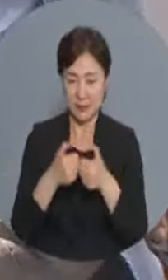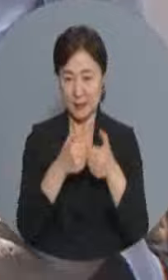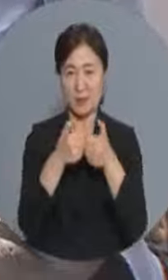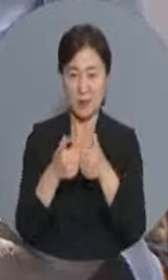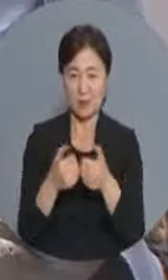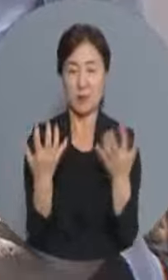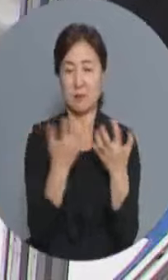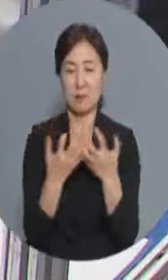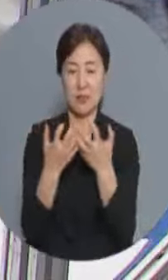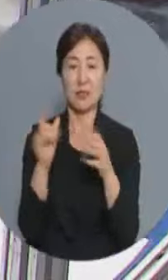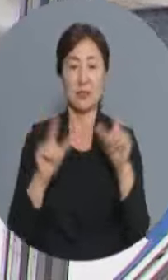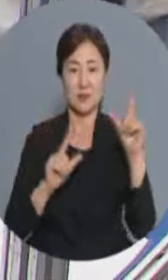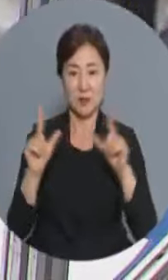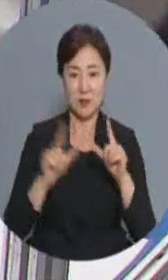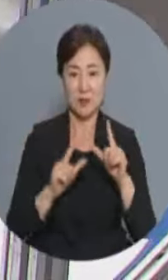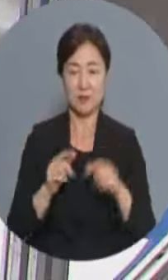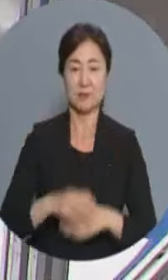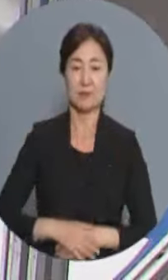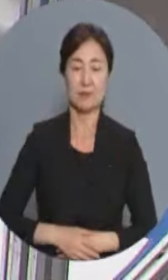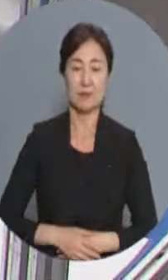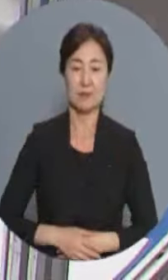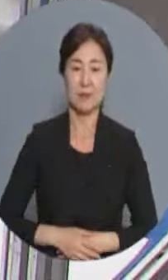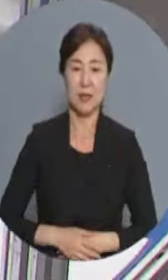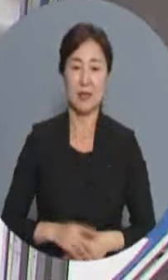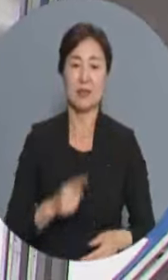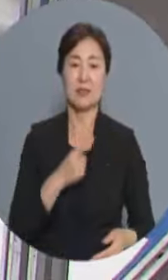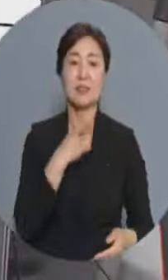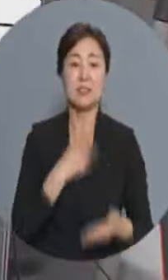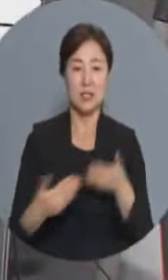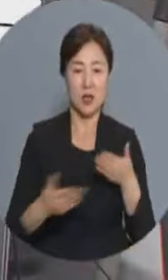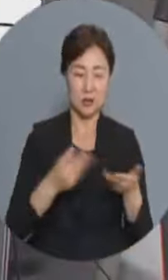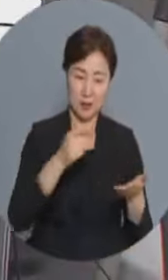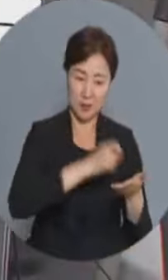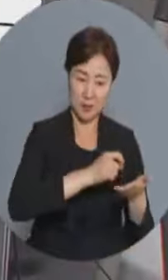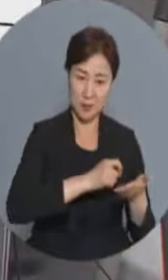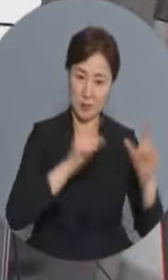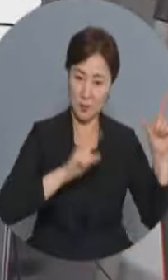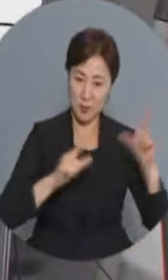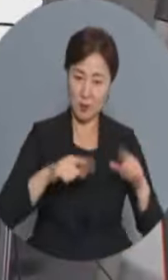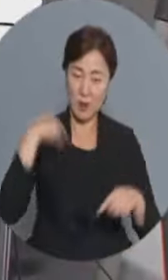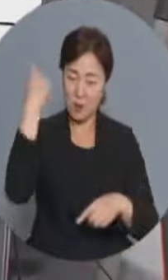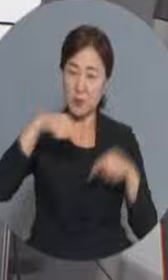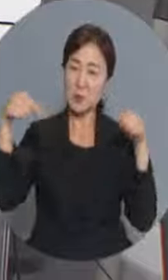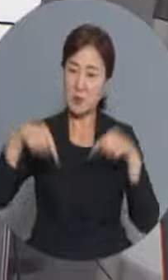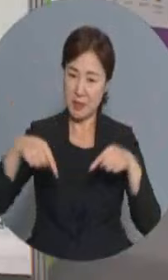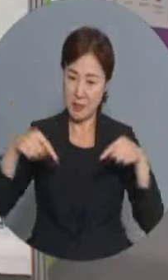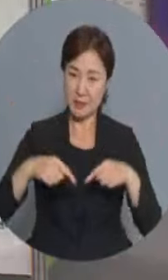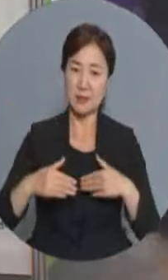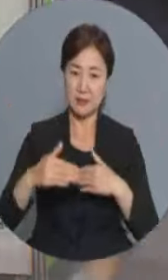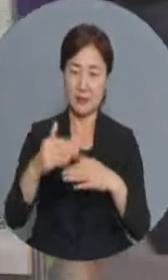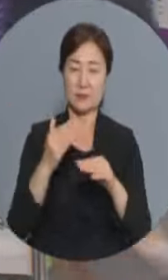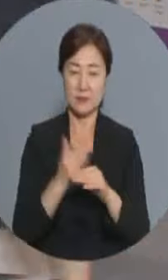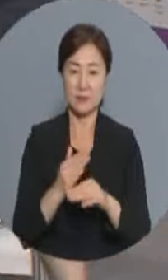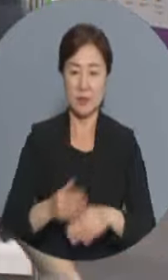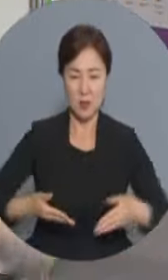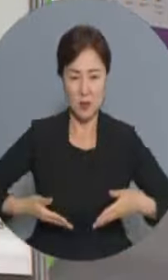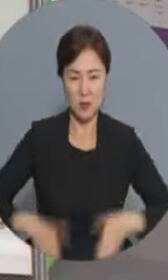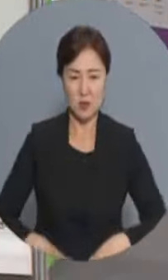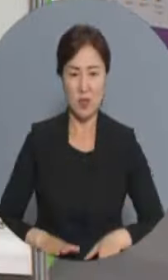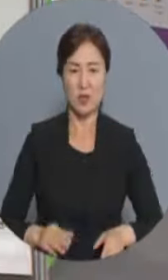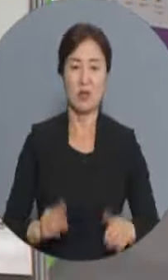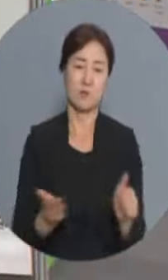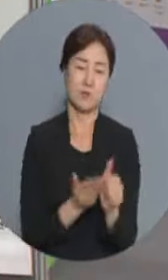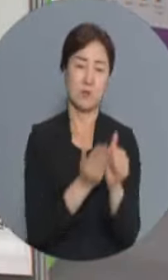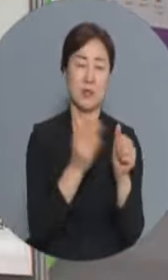사람들로 북적이고 행사장 한쪽에서 이력서를 쓰는가 하면 현장 면접도 진행됩니다. 출산과 육아